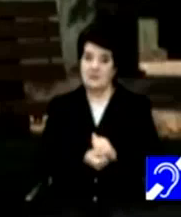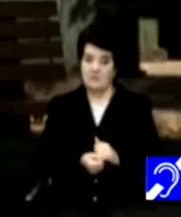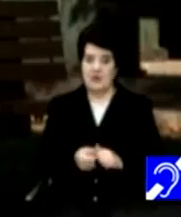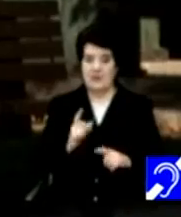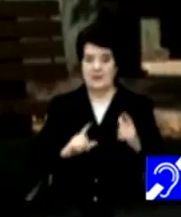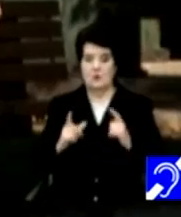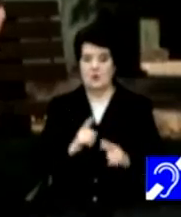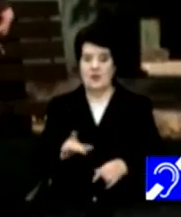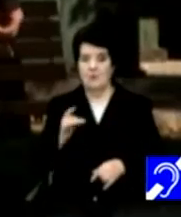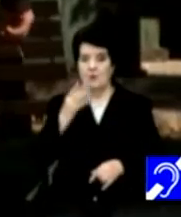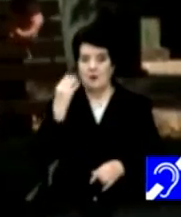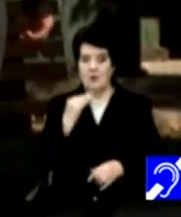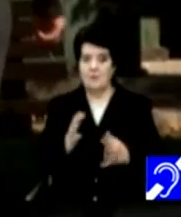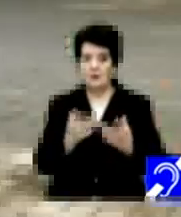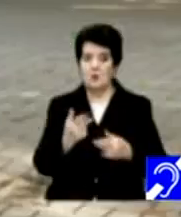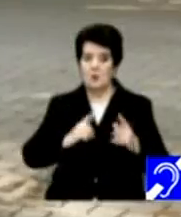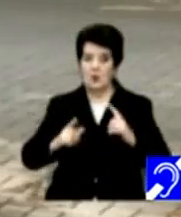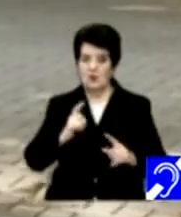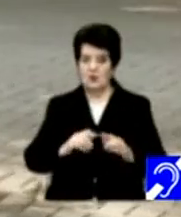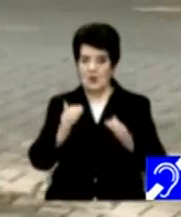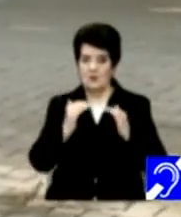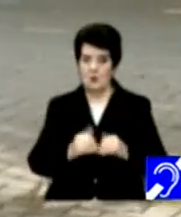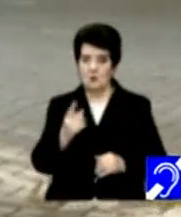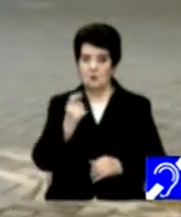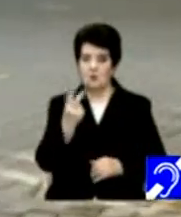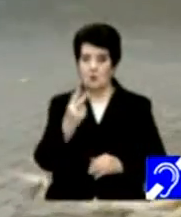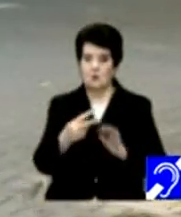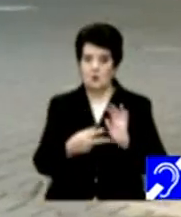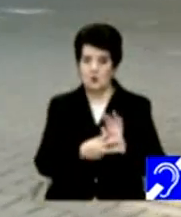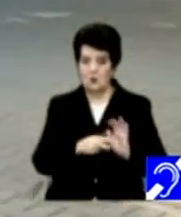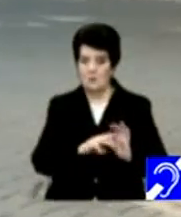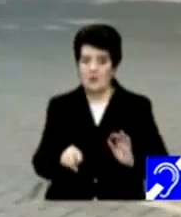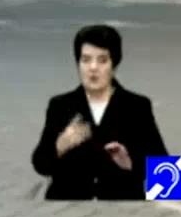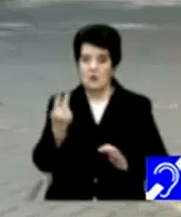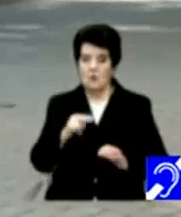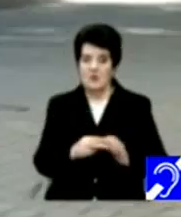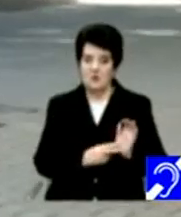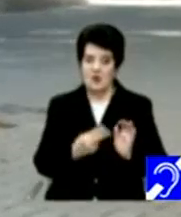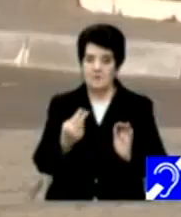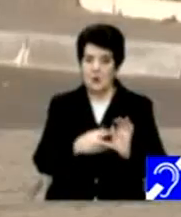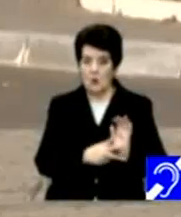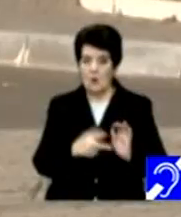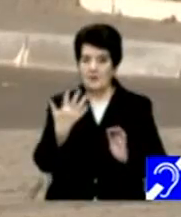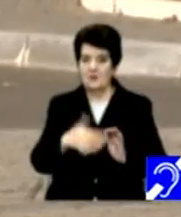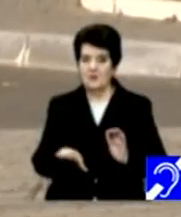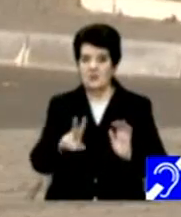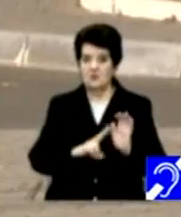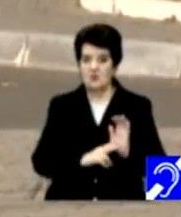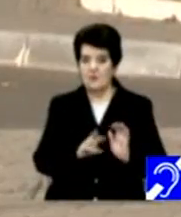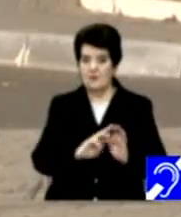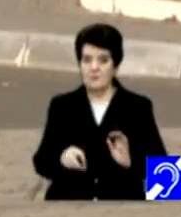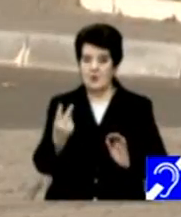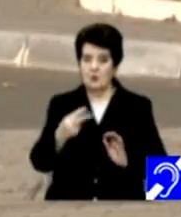În Republica Moldova, numărul de studenți a scăzut de la 128.000 în anii 2007-2008 la 57.000